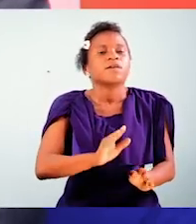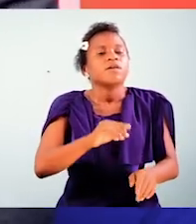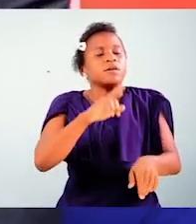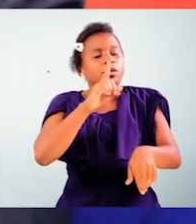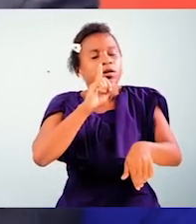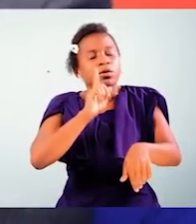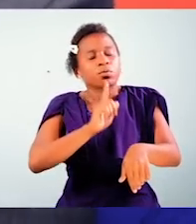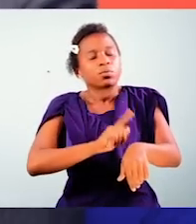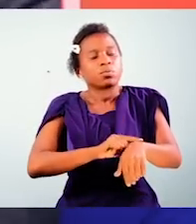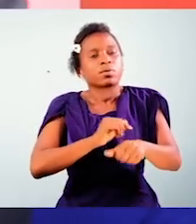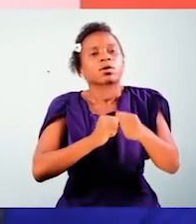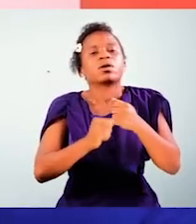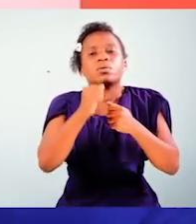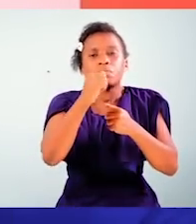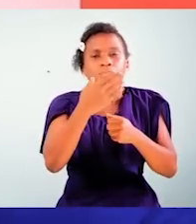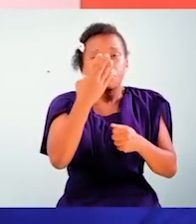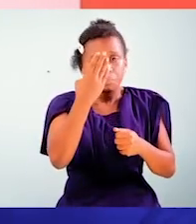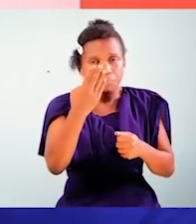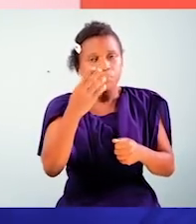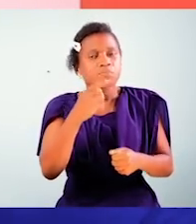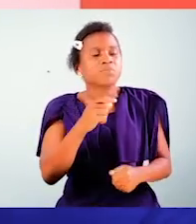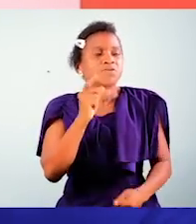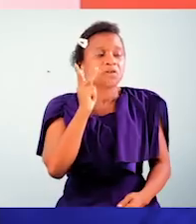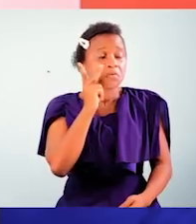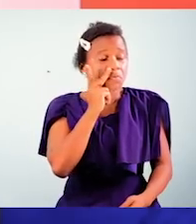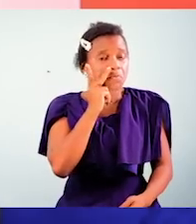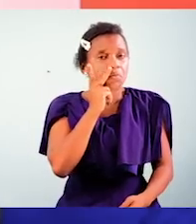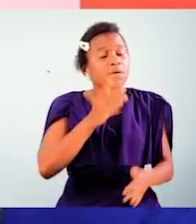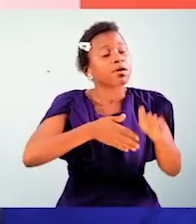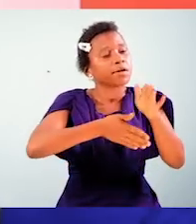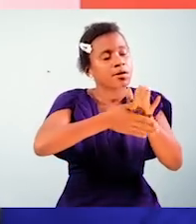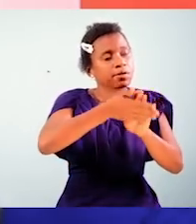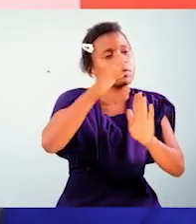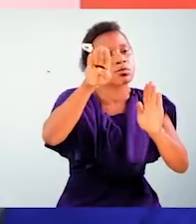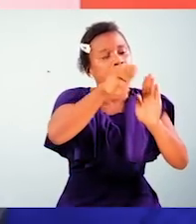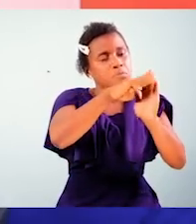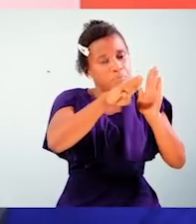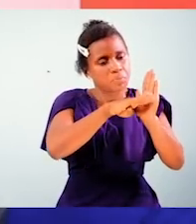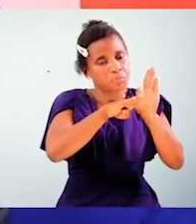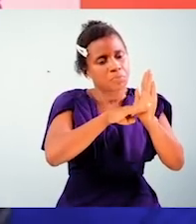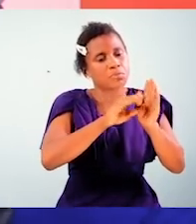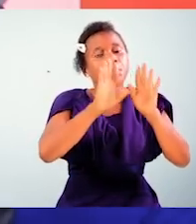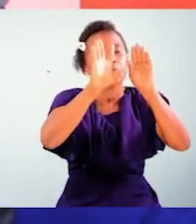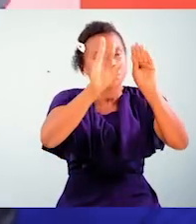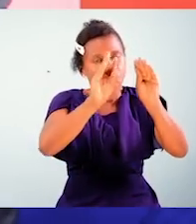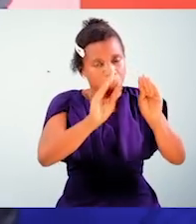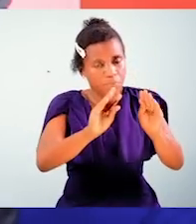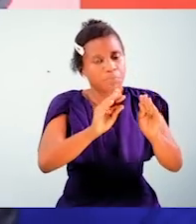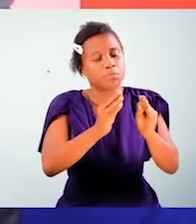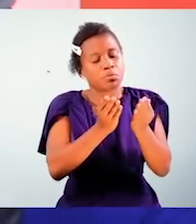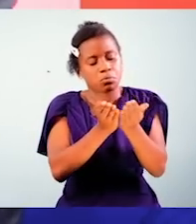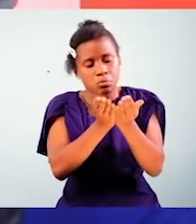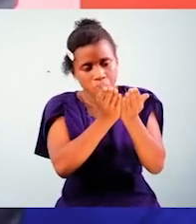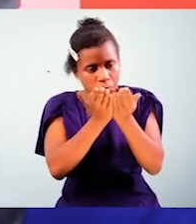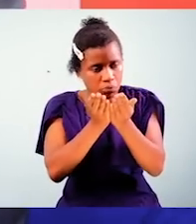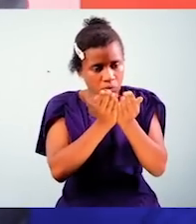wa awamu ya 4 chini ya Rais Jakaya Kikwete ndipo kulianza utaratibu wa ripoti hii walau kusomwa hadharani na